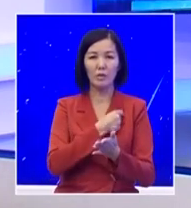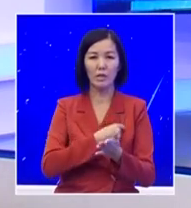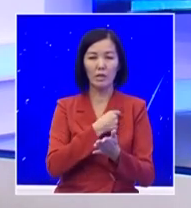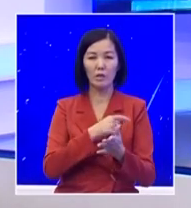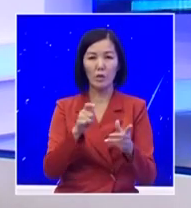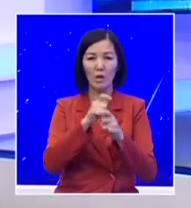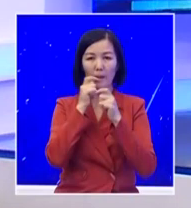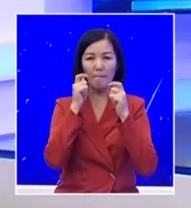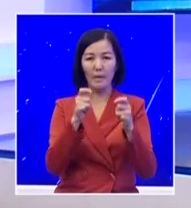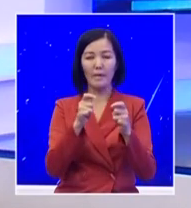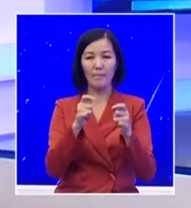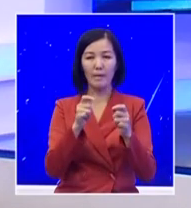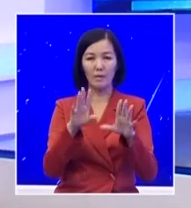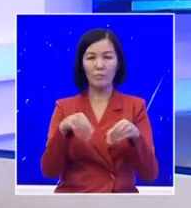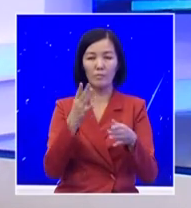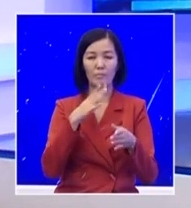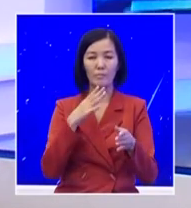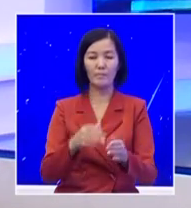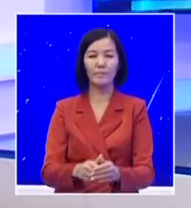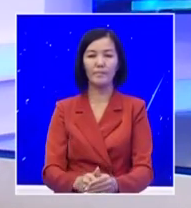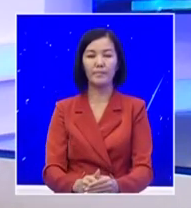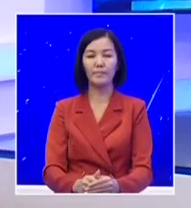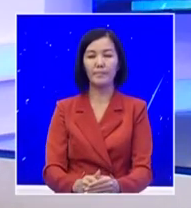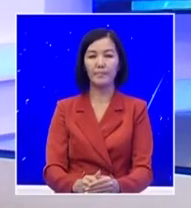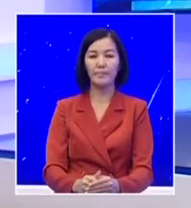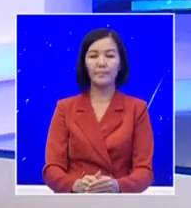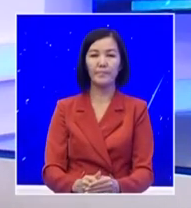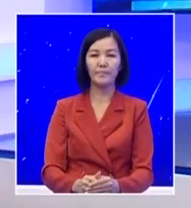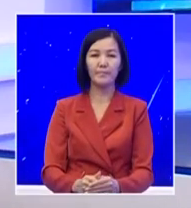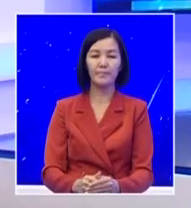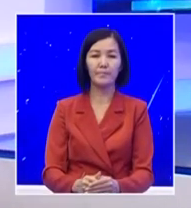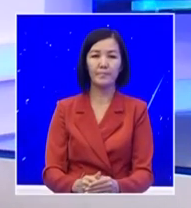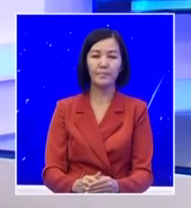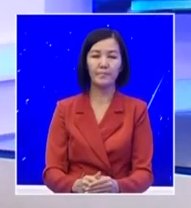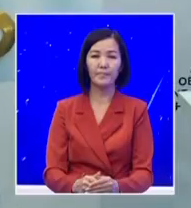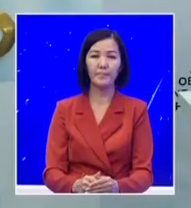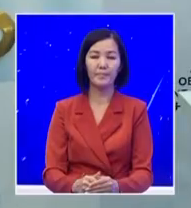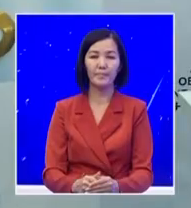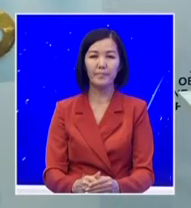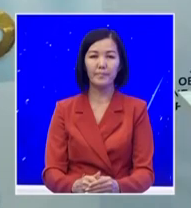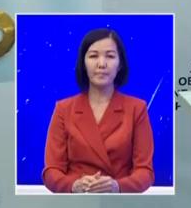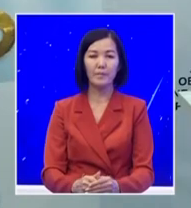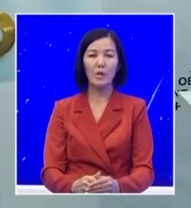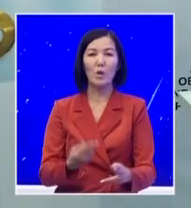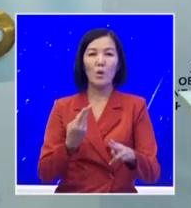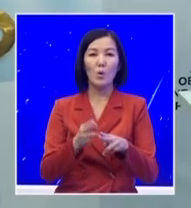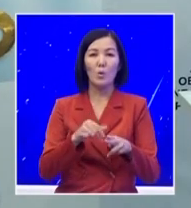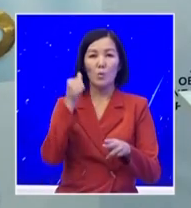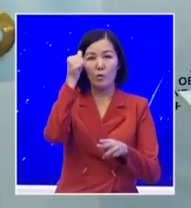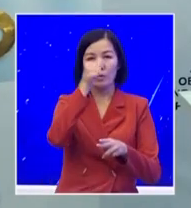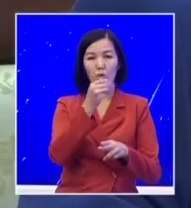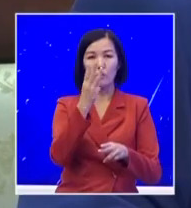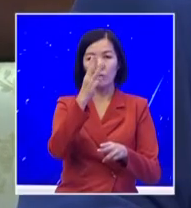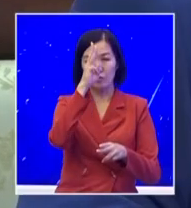мен жаттықтырушылар мақтау қағаздарымен марапатталып, сый құрмет көрсетілді. Осы жылдың алғашқы үш